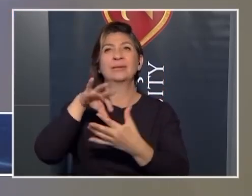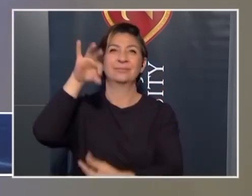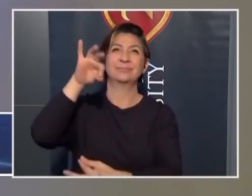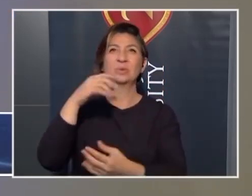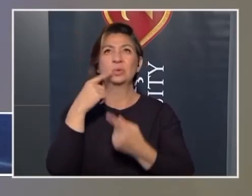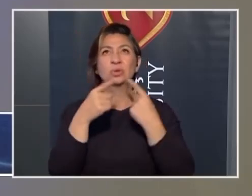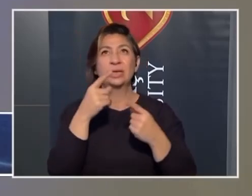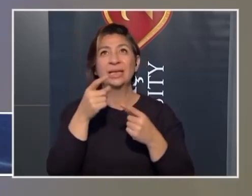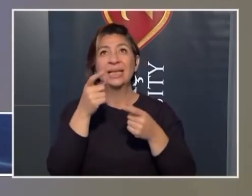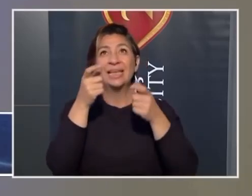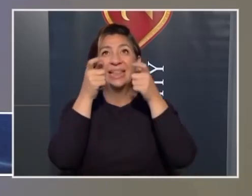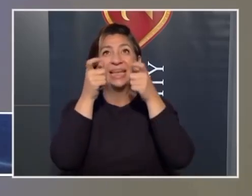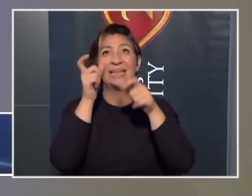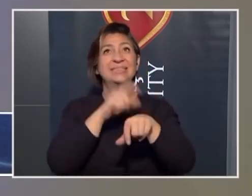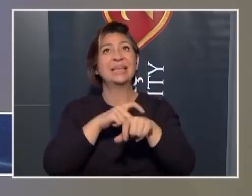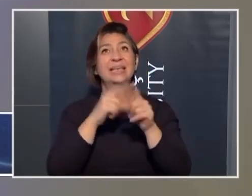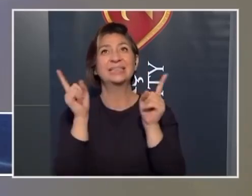ediyor. Dikkat süreleri kısa.